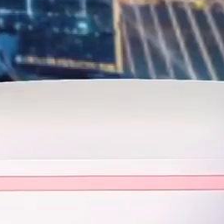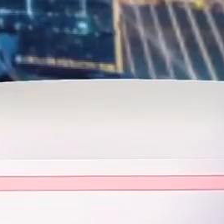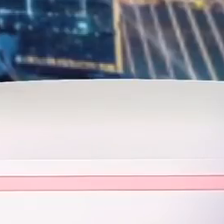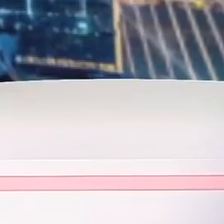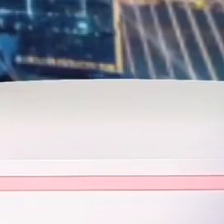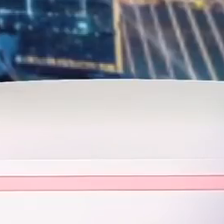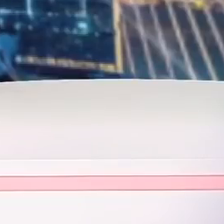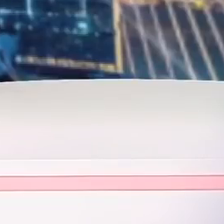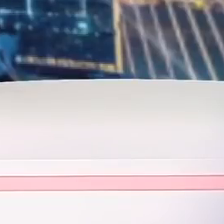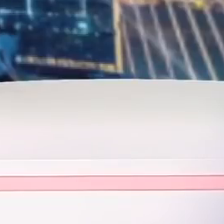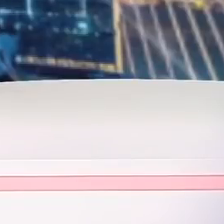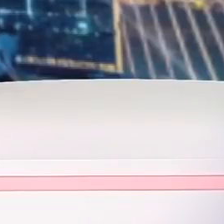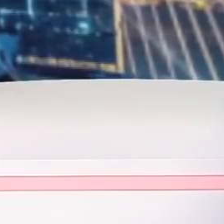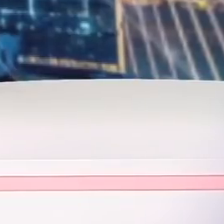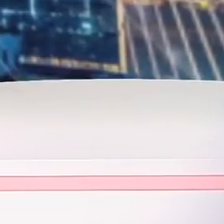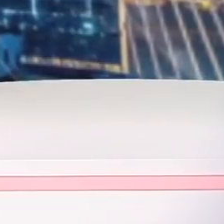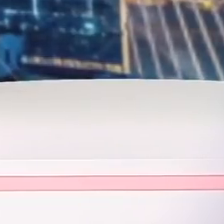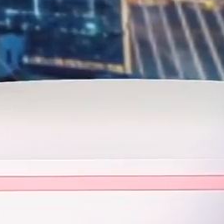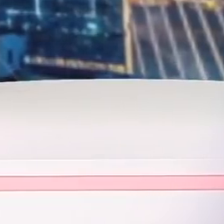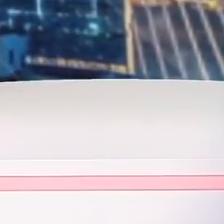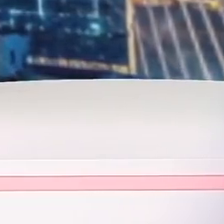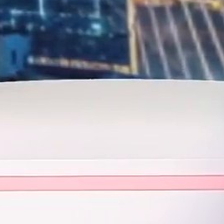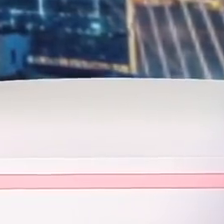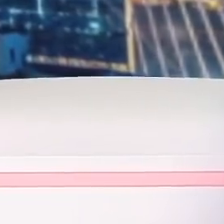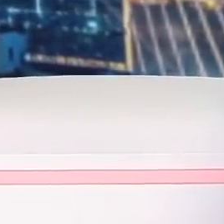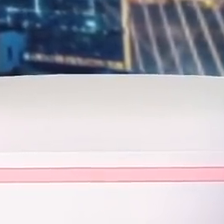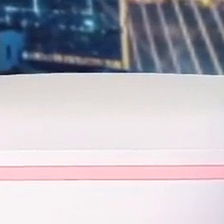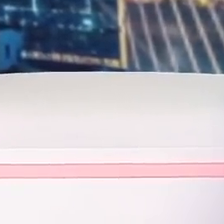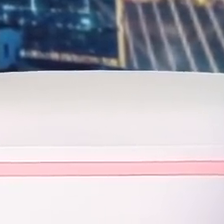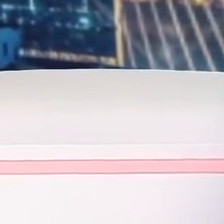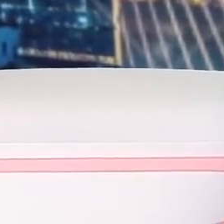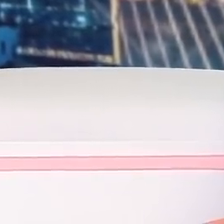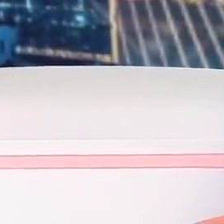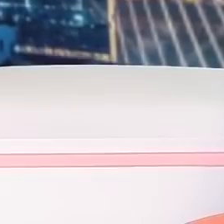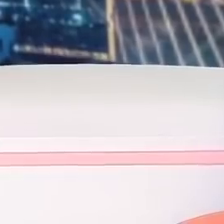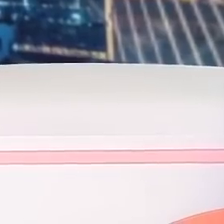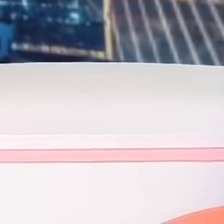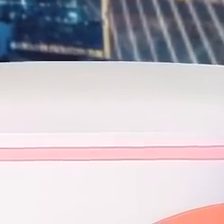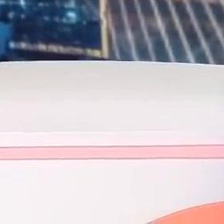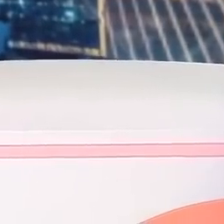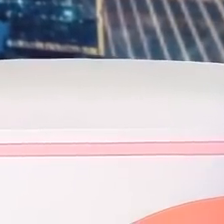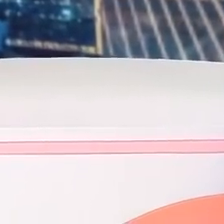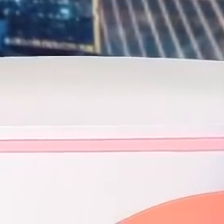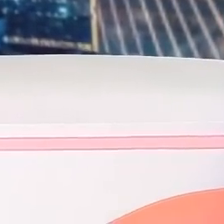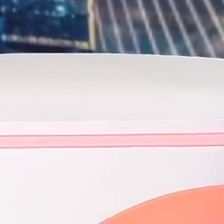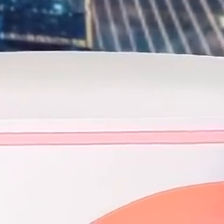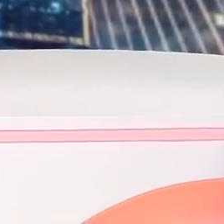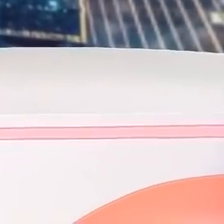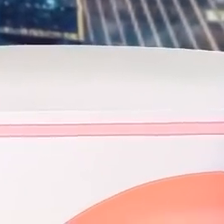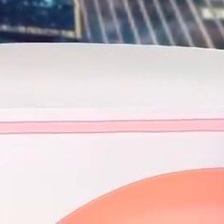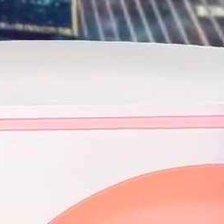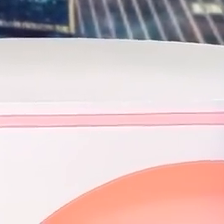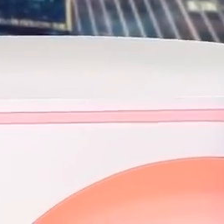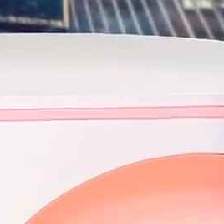Doamnelor și domnilor, jurnalul se încheie aici. Eu vă mulțumesc pentru atenție, dar ne revedem și mâine tot aici la Focus de la ora 23. Aveți grijă de voi!